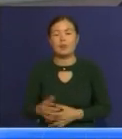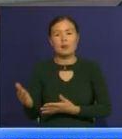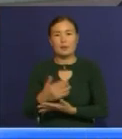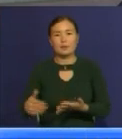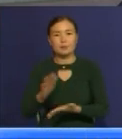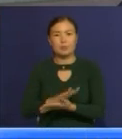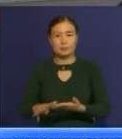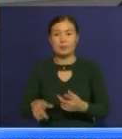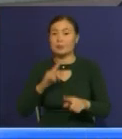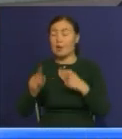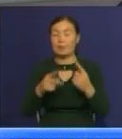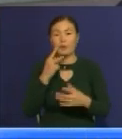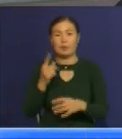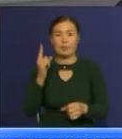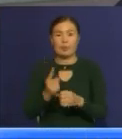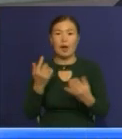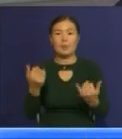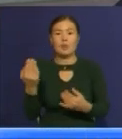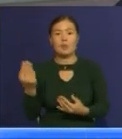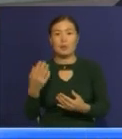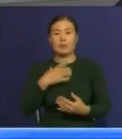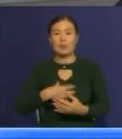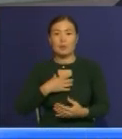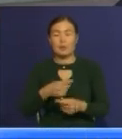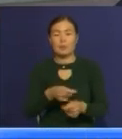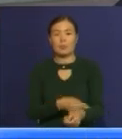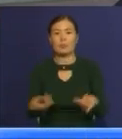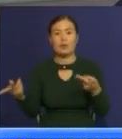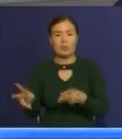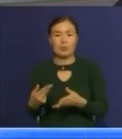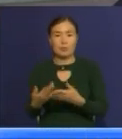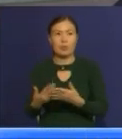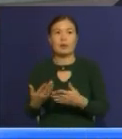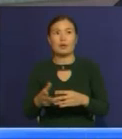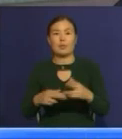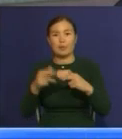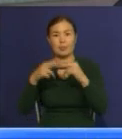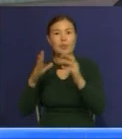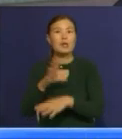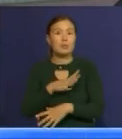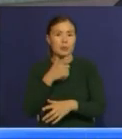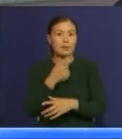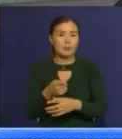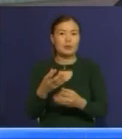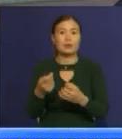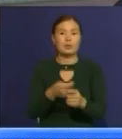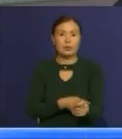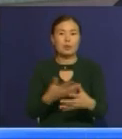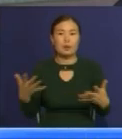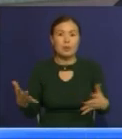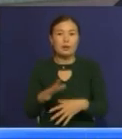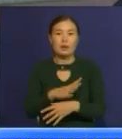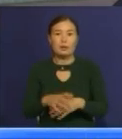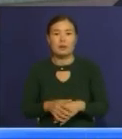Ешкім ештеңені бөлмейді. Ана Ақтауда қазір 2 километр жер тағы да қалды. Біраз жер салынды ғой өткенде. Қаншама ел қазір демалатын мүмкіндігі